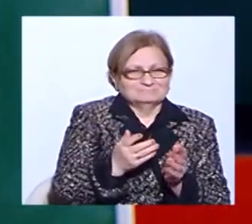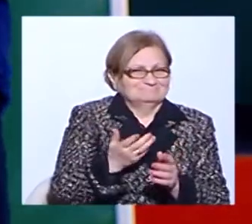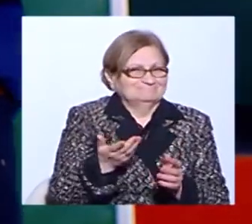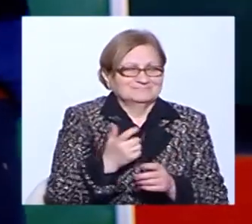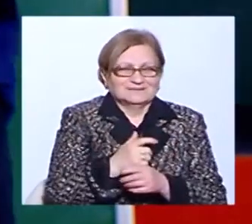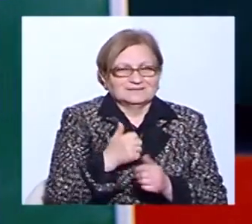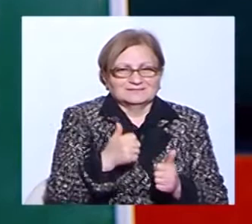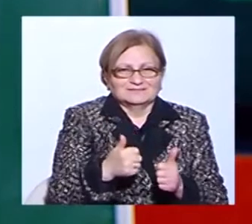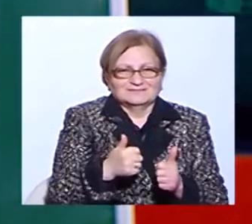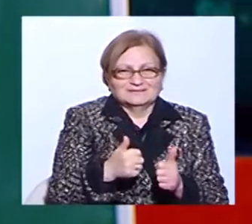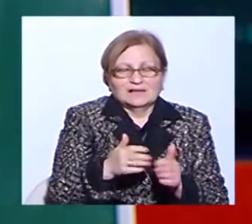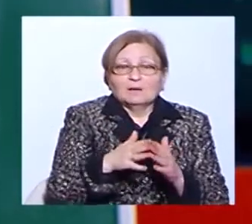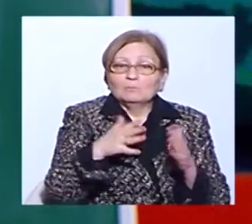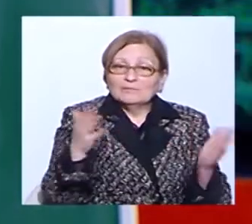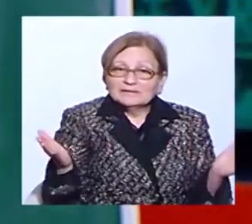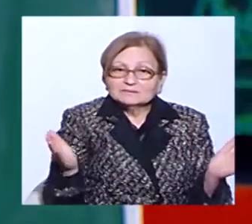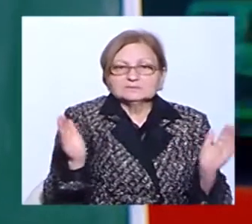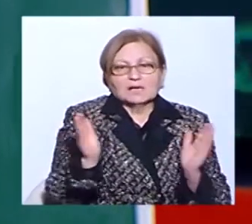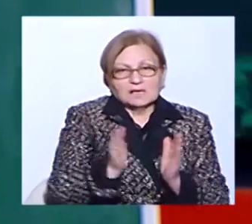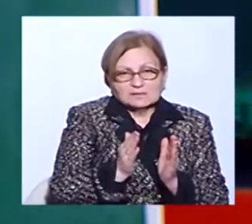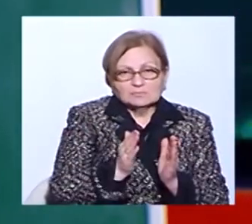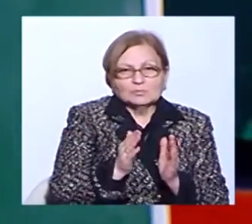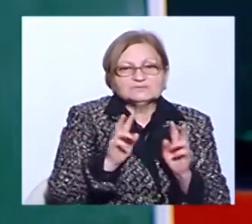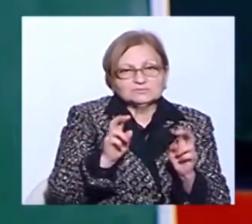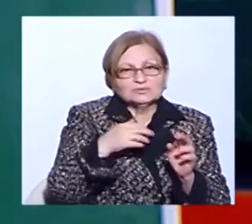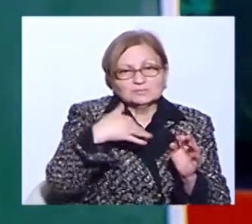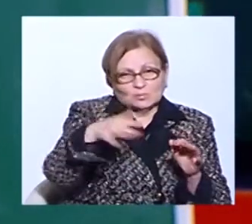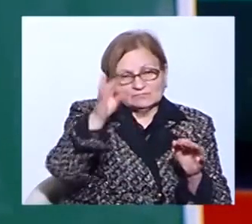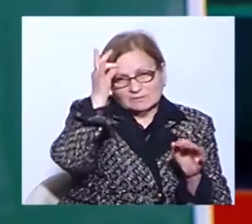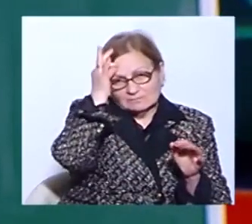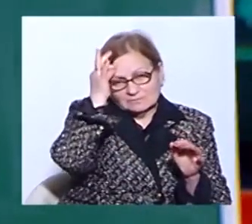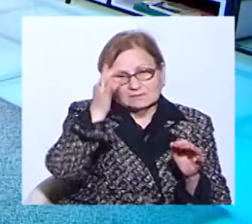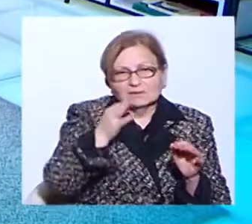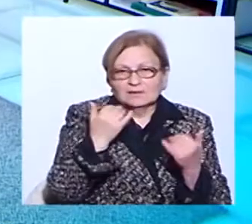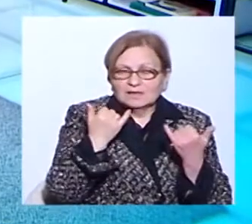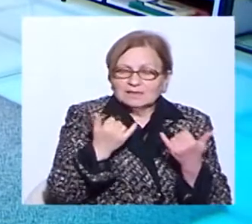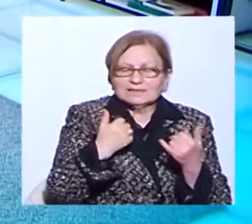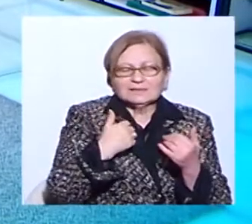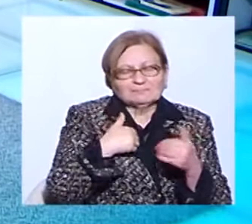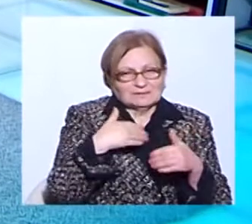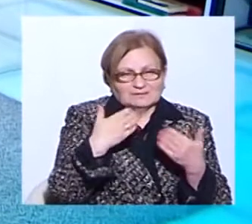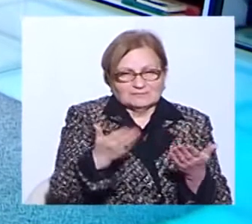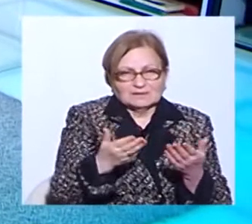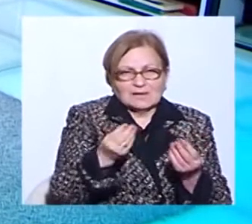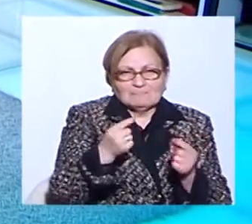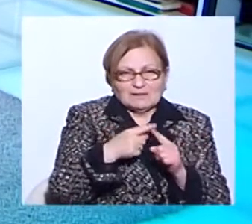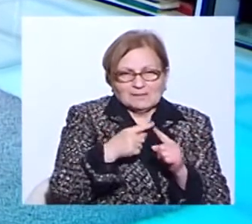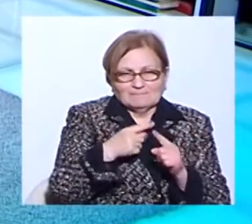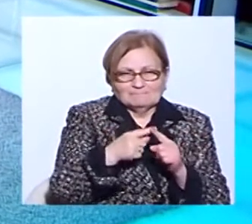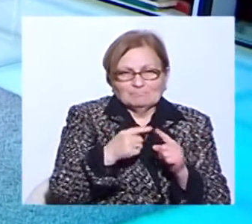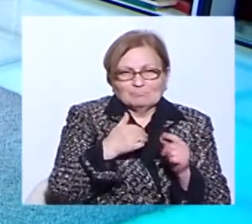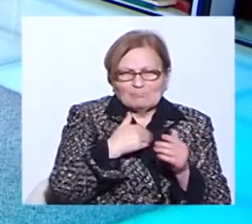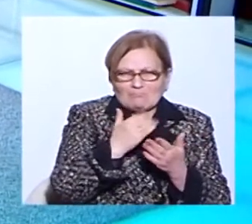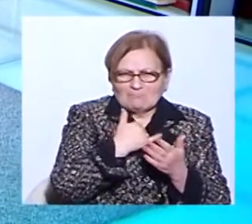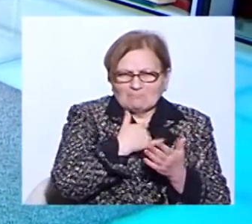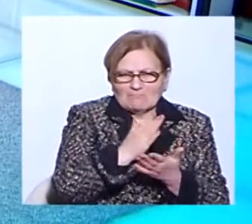კარგი. მეტნაკლებობის ნიშანიც გავიხსენეთ. Ახლა მე თქვენთვის მათემატიკური გამოსახულება